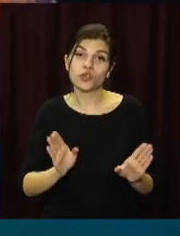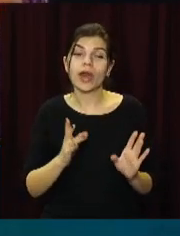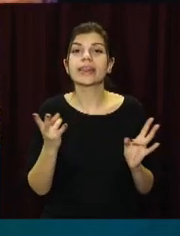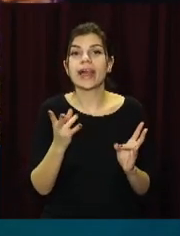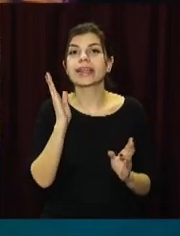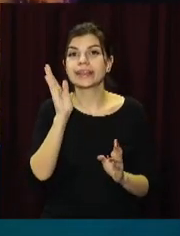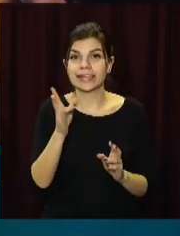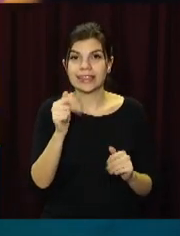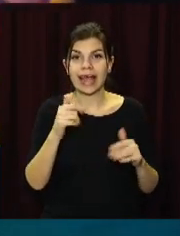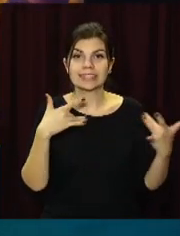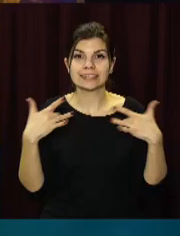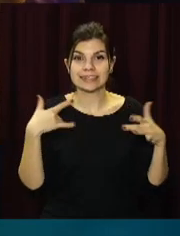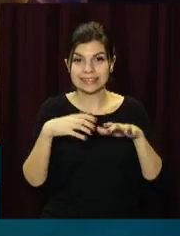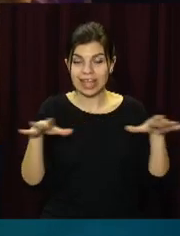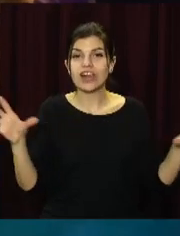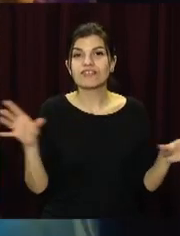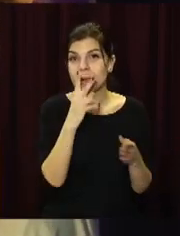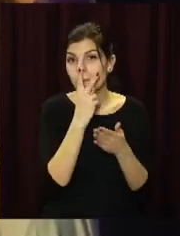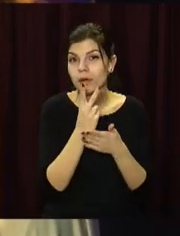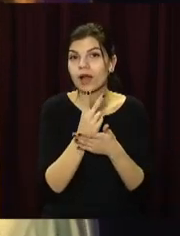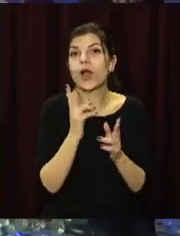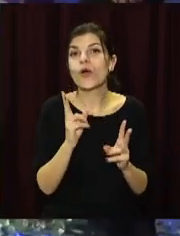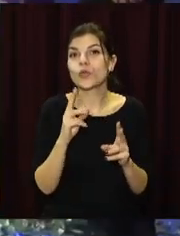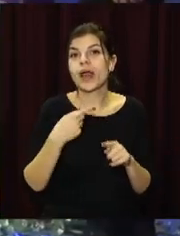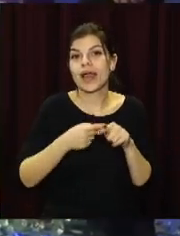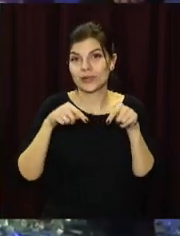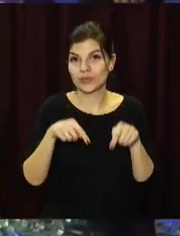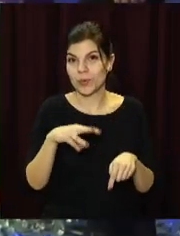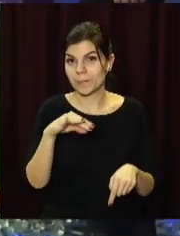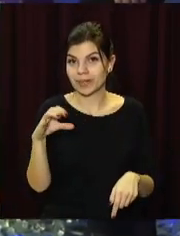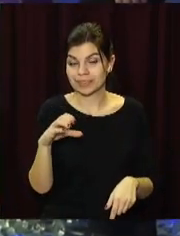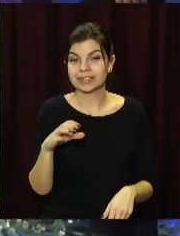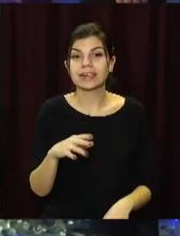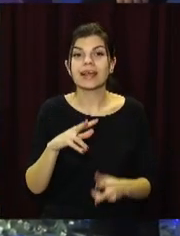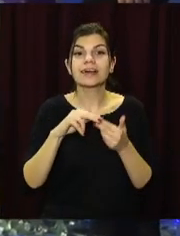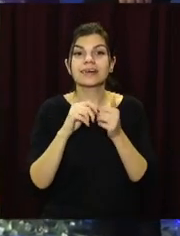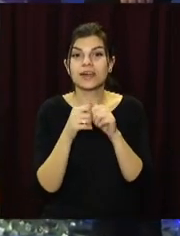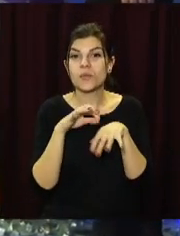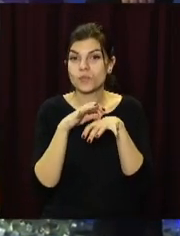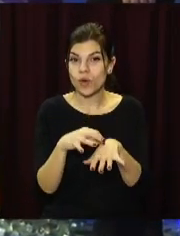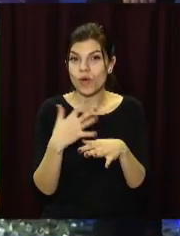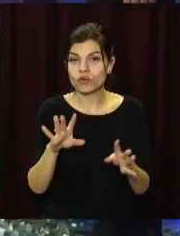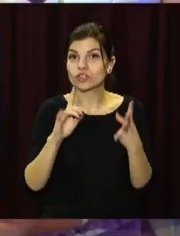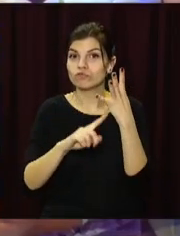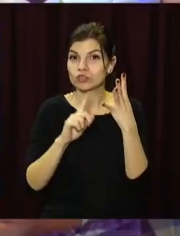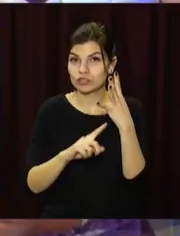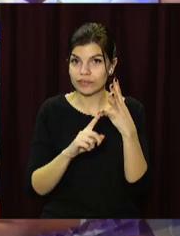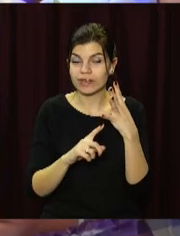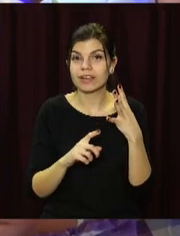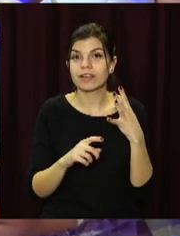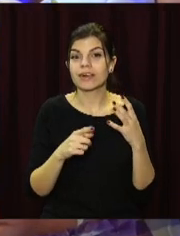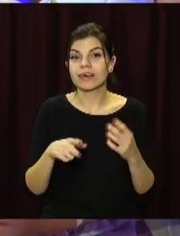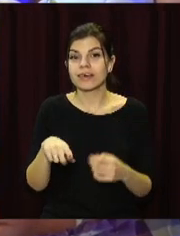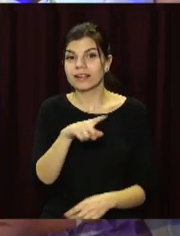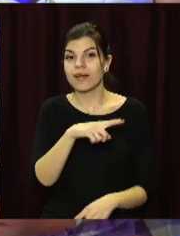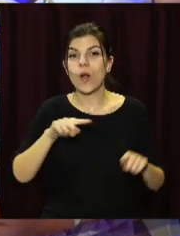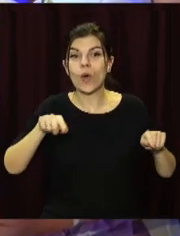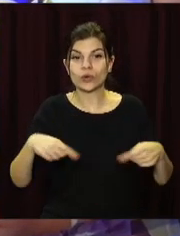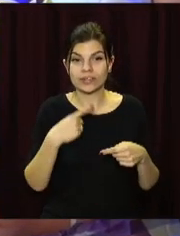йти на сцену, всім показати, хто віце-міс. Конкурс «Міс Б'юті Кам'янське» провели вже вчетверте. Організатори